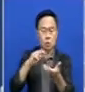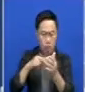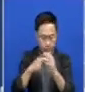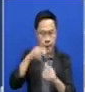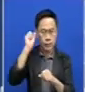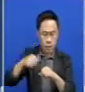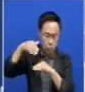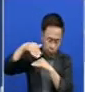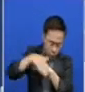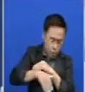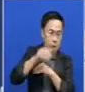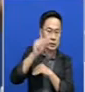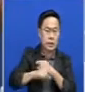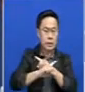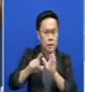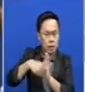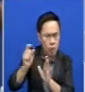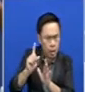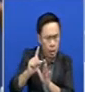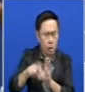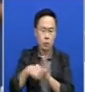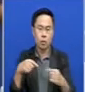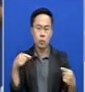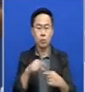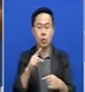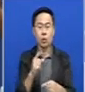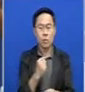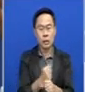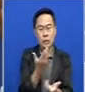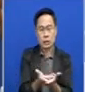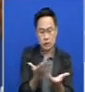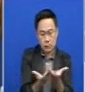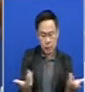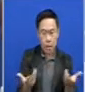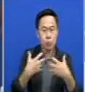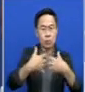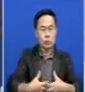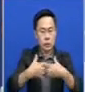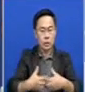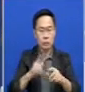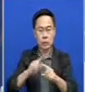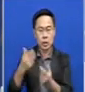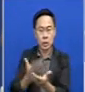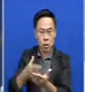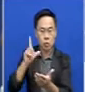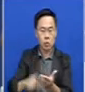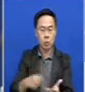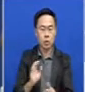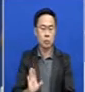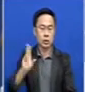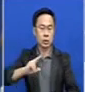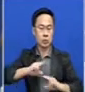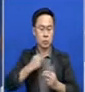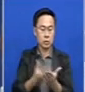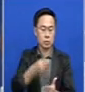ต่อไปครับสาเหตุสำคัญมาจากอะไรเขาก็บอกครับมาจากราคาสินค้าอุตสาหกรรมรวมถึงกำไรบริษัทเอกช